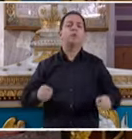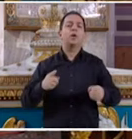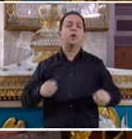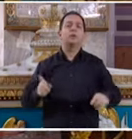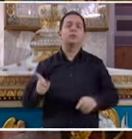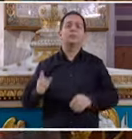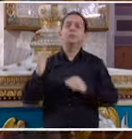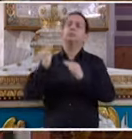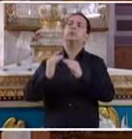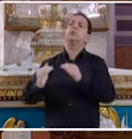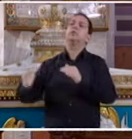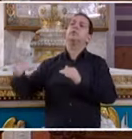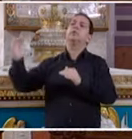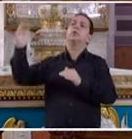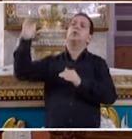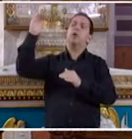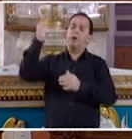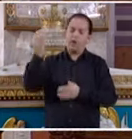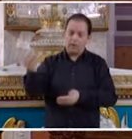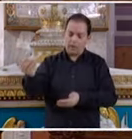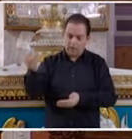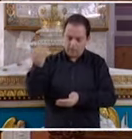δεηθμόμεν. Κύριε